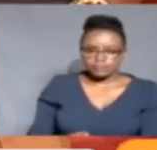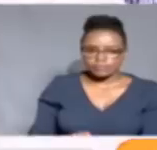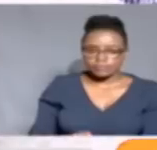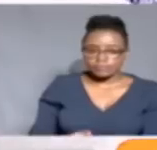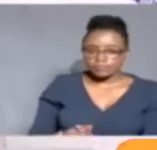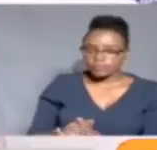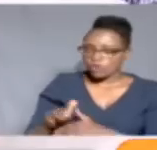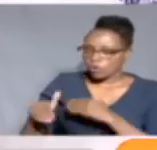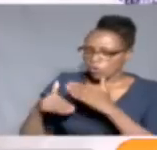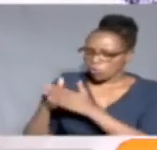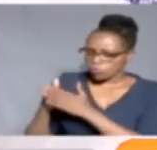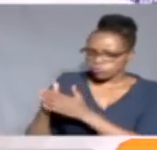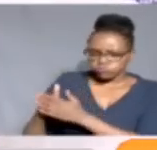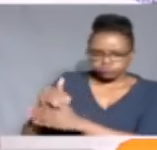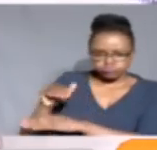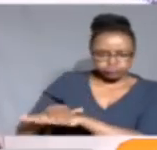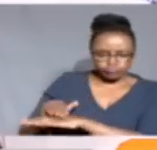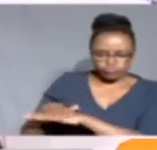wote ni wa Faraja.